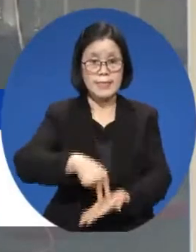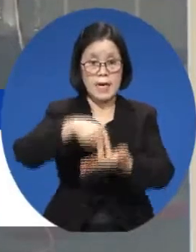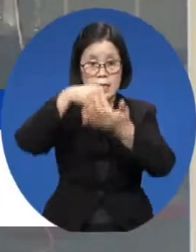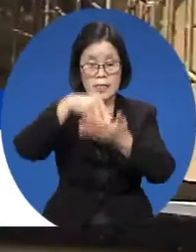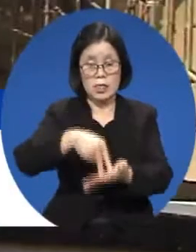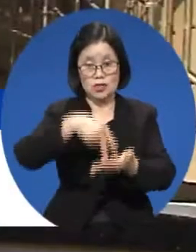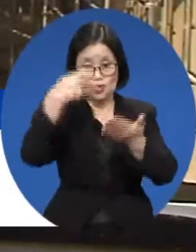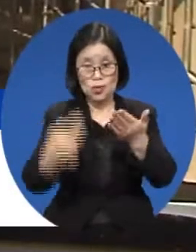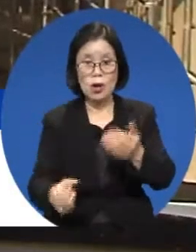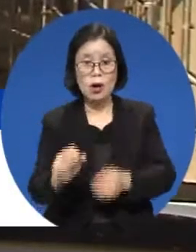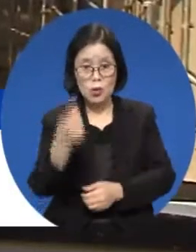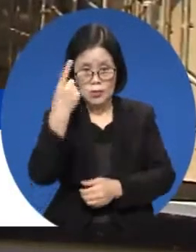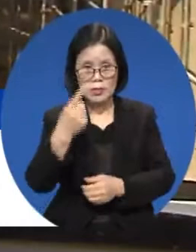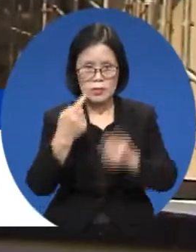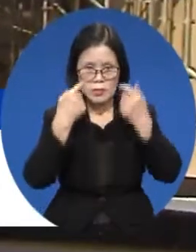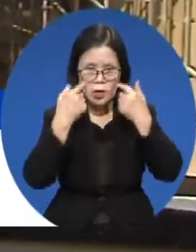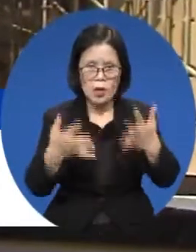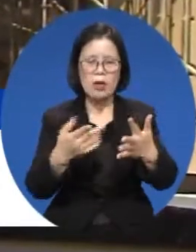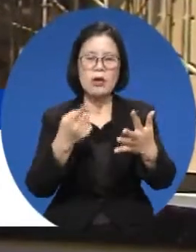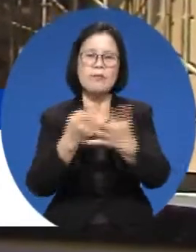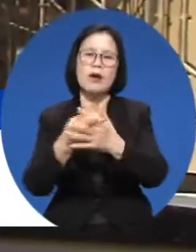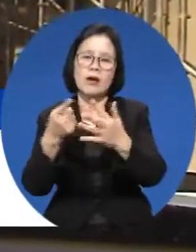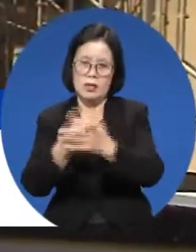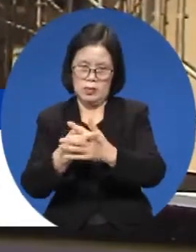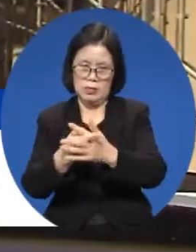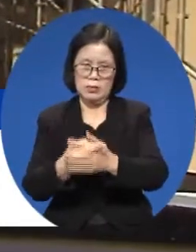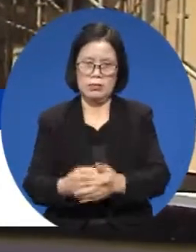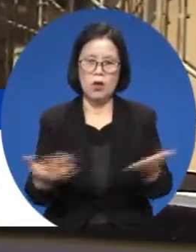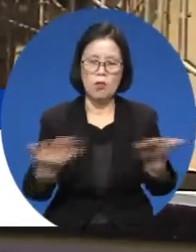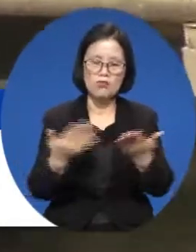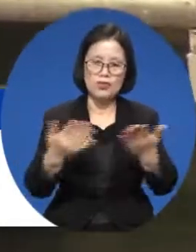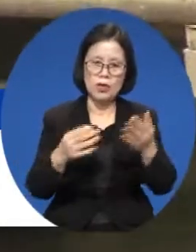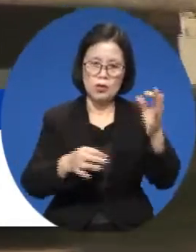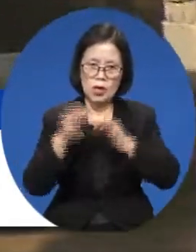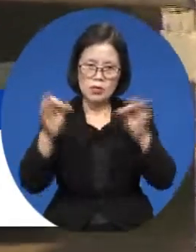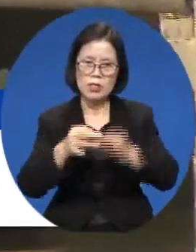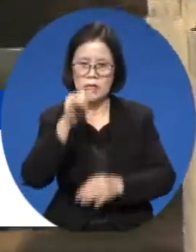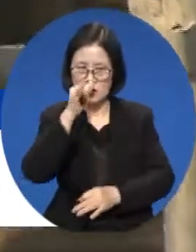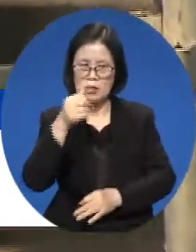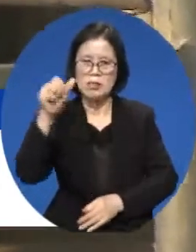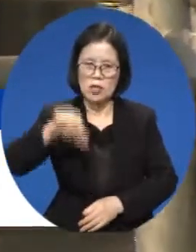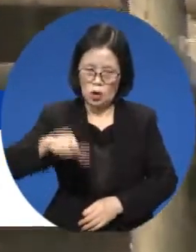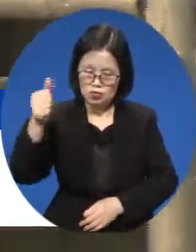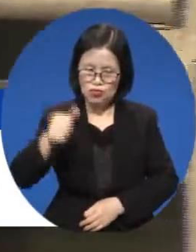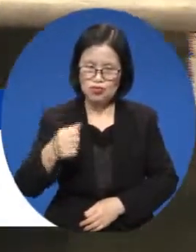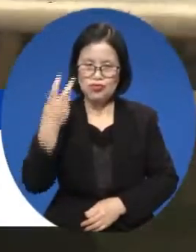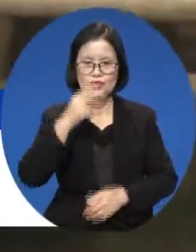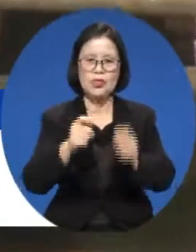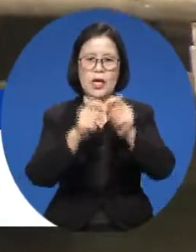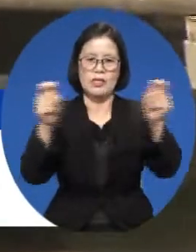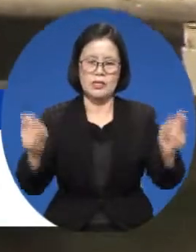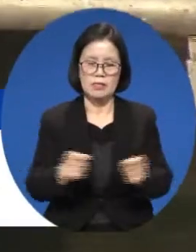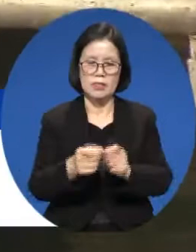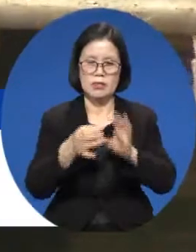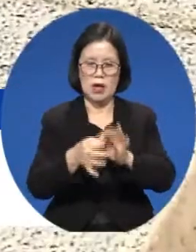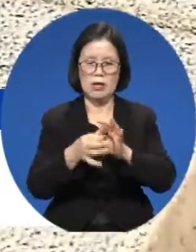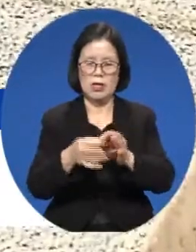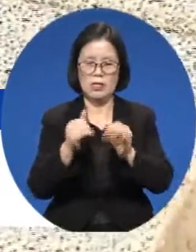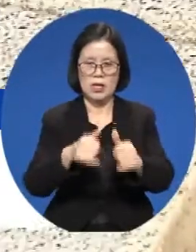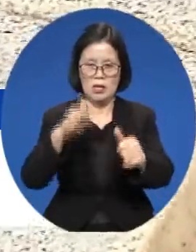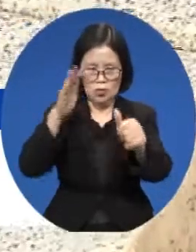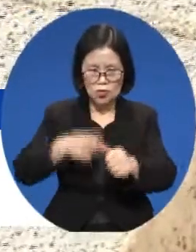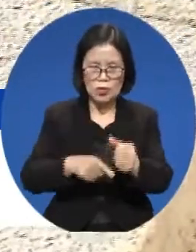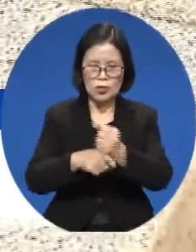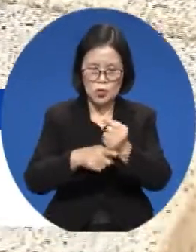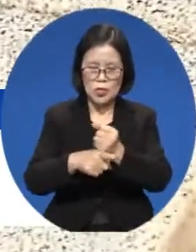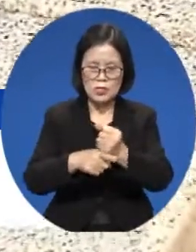승강기가 추락한 원인을 정확하게 파악하는 겁니다. 이후로 이제 업무상 과실이 있는지 여부는 이제 수사팀에서 관계자 조사를